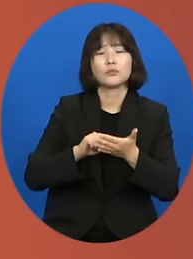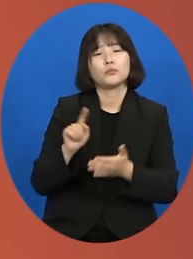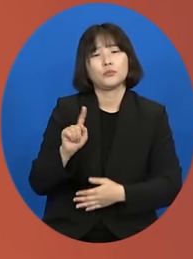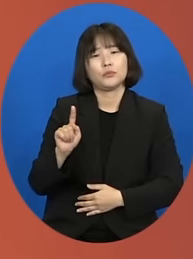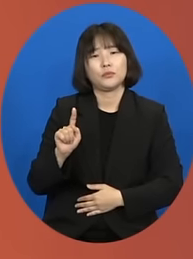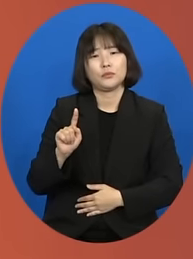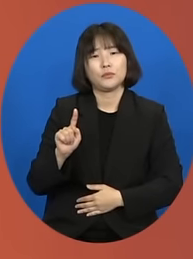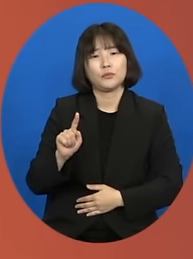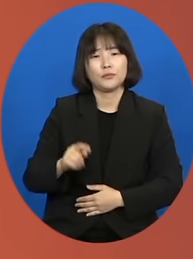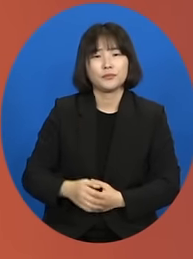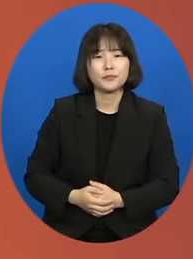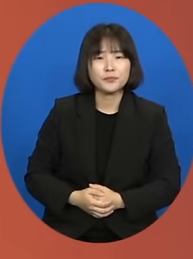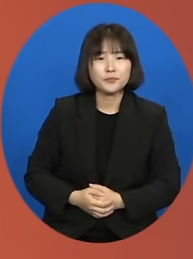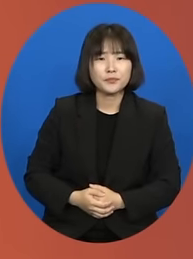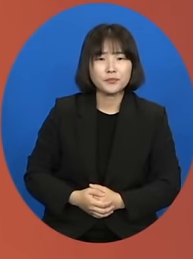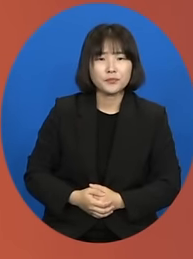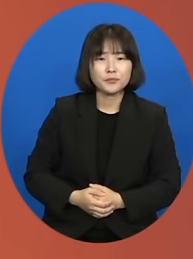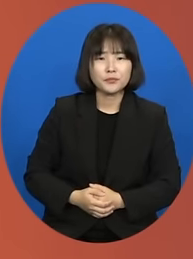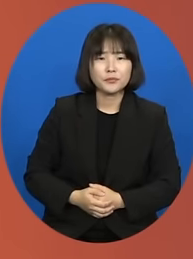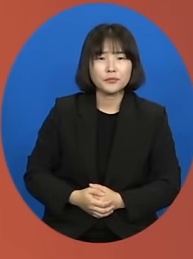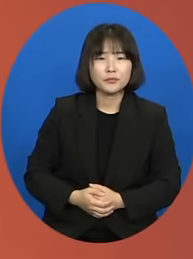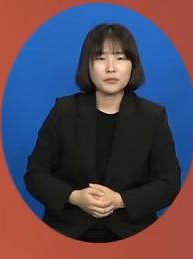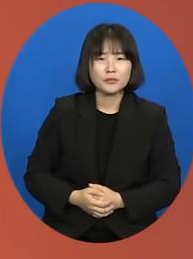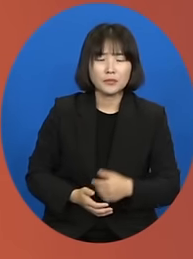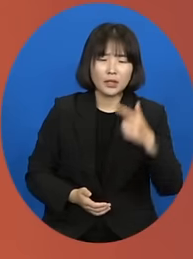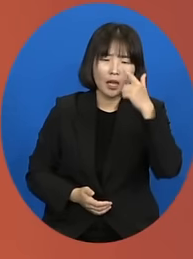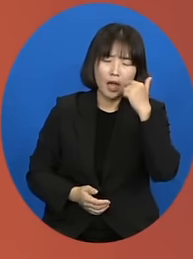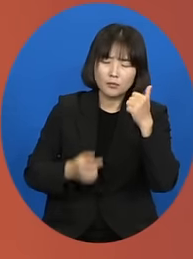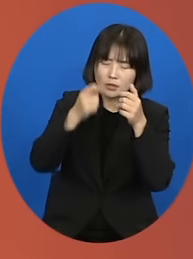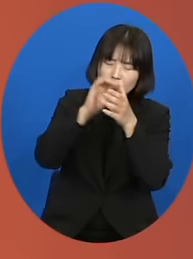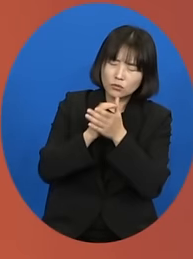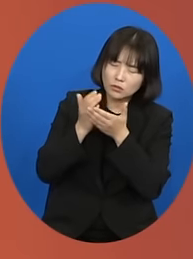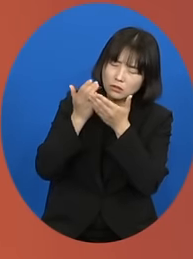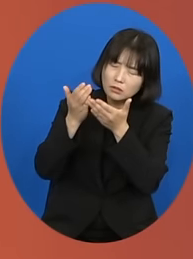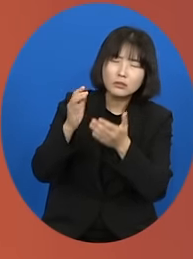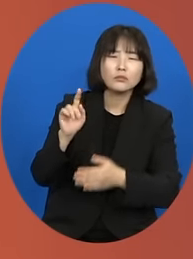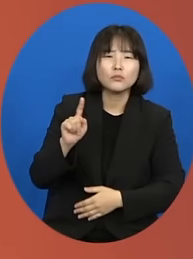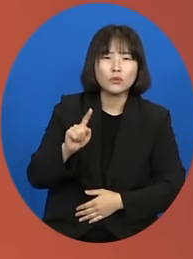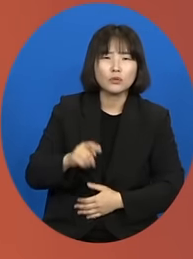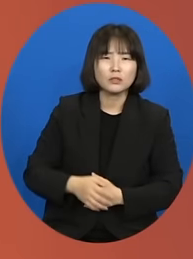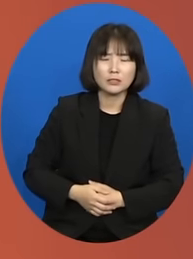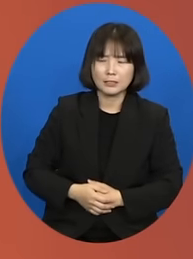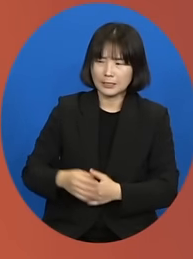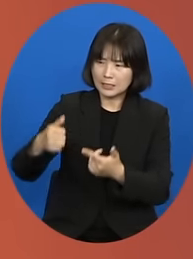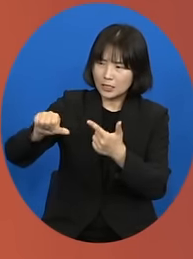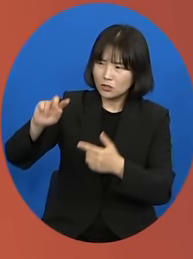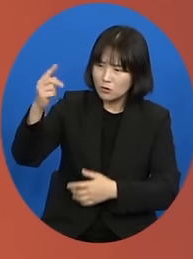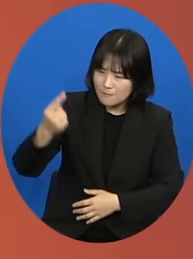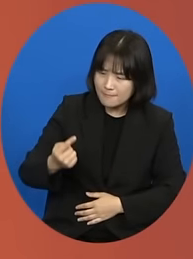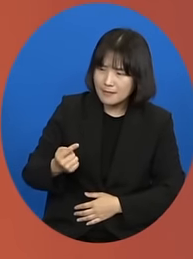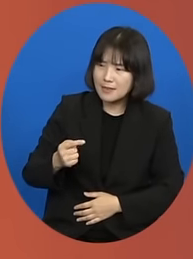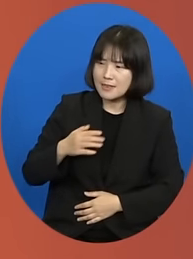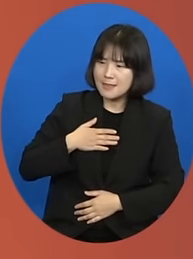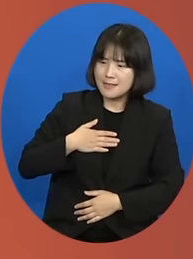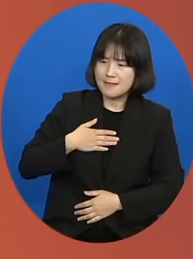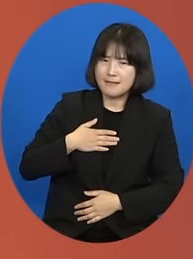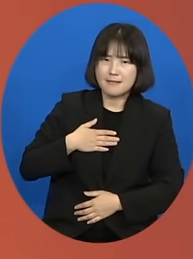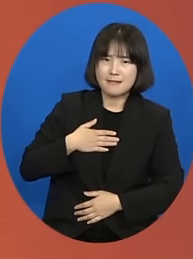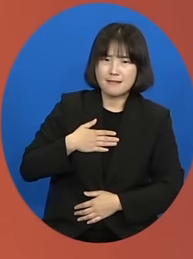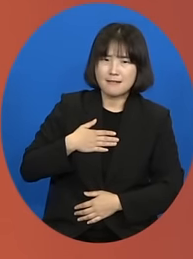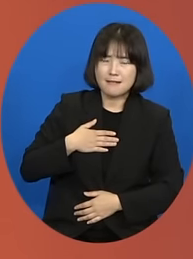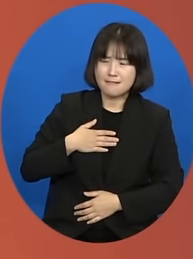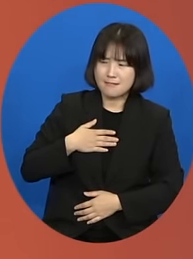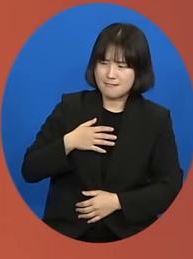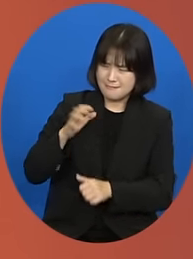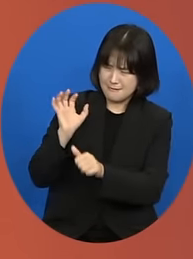있었을까요? 그 아버지는 무슨 기도를 하고 있었을까요? 이놈의 자식 돌아오기만 해봐라, 내가 다리몽둥이를 똑 부러뜨릴